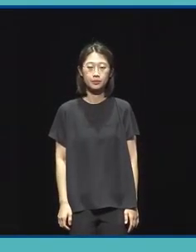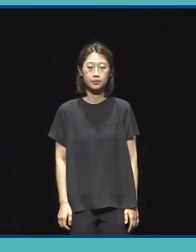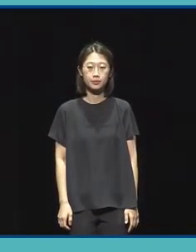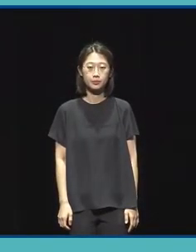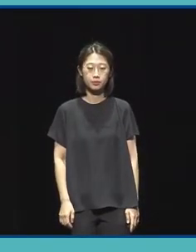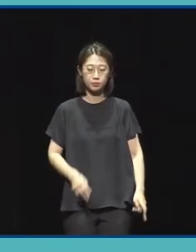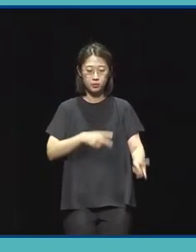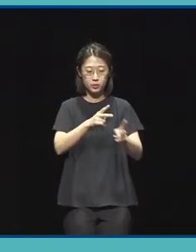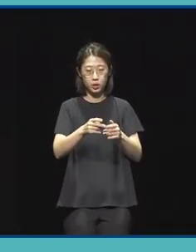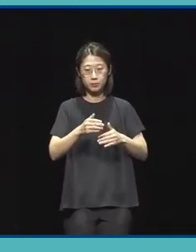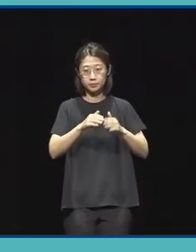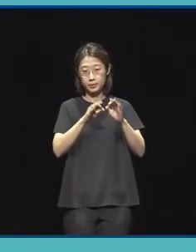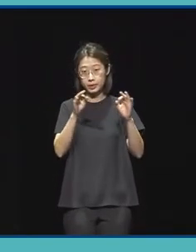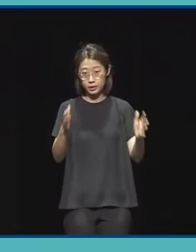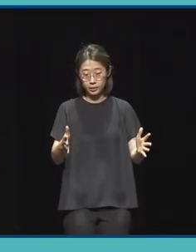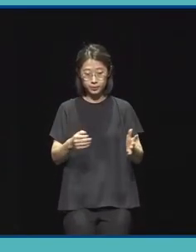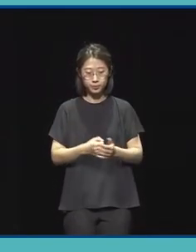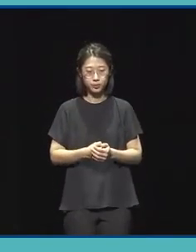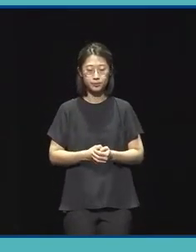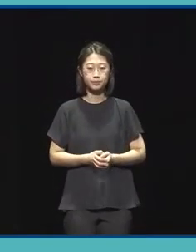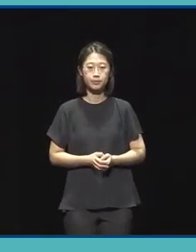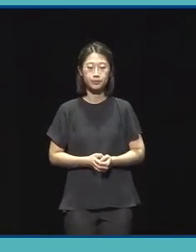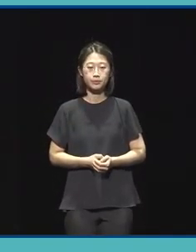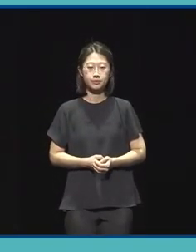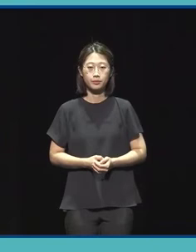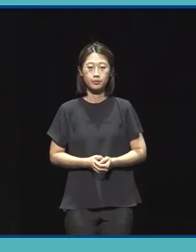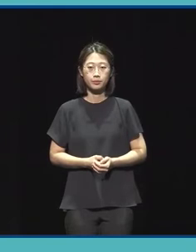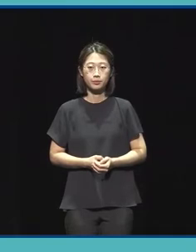사업 기간 및 규모에 대해 설명드리도록 하겠습니다.